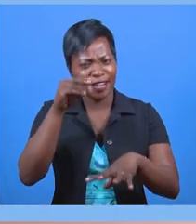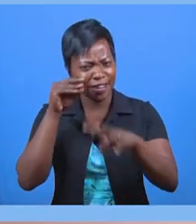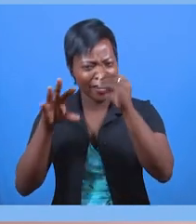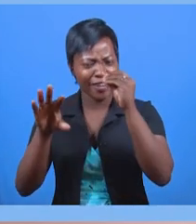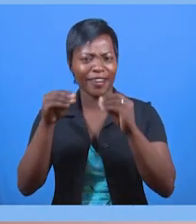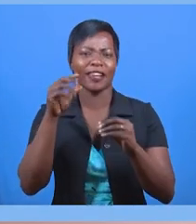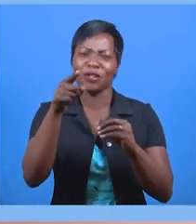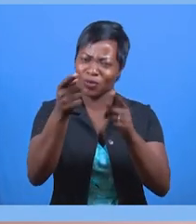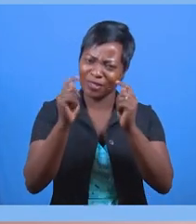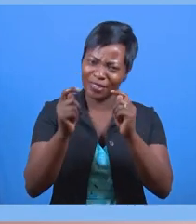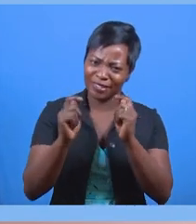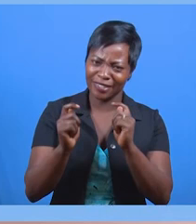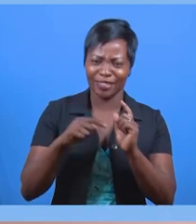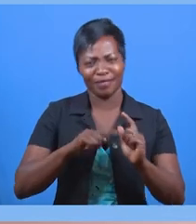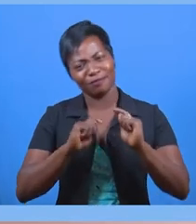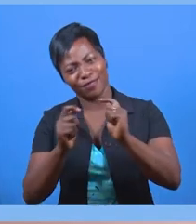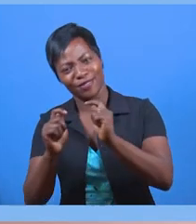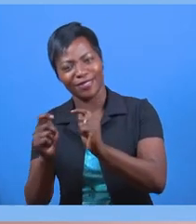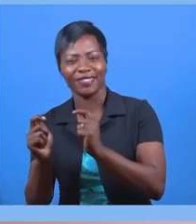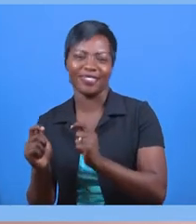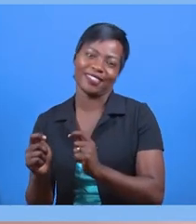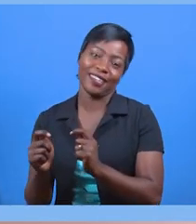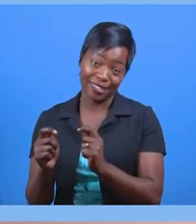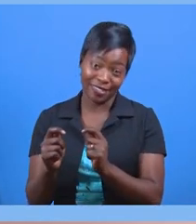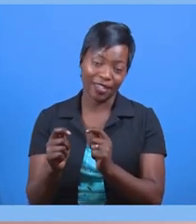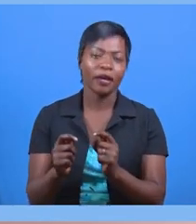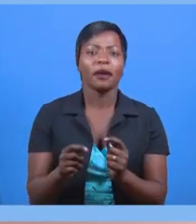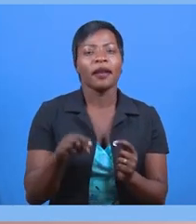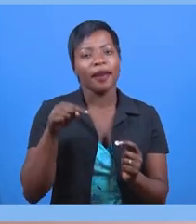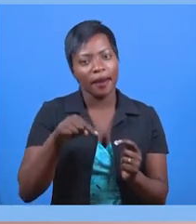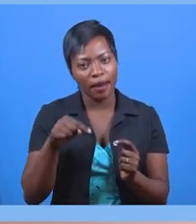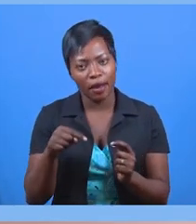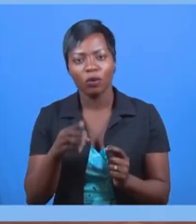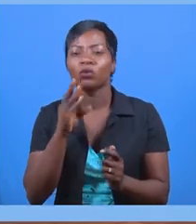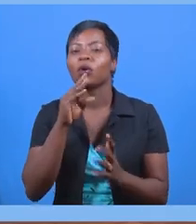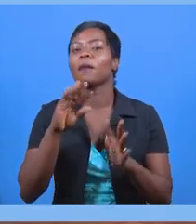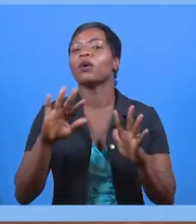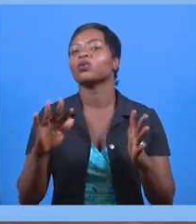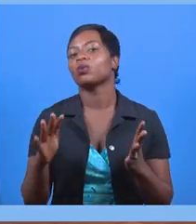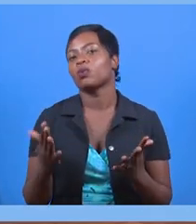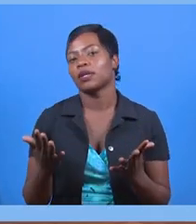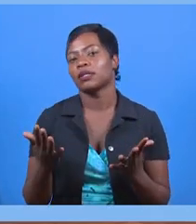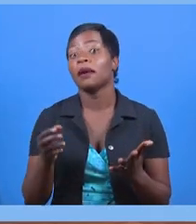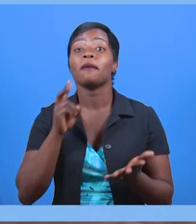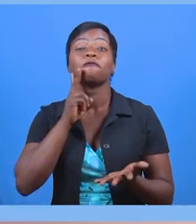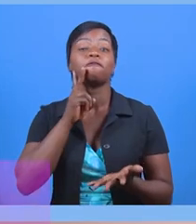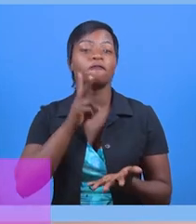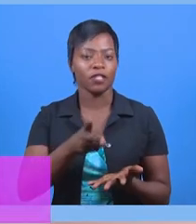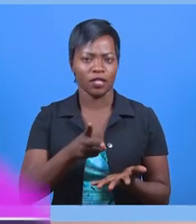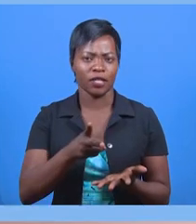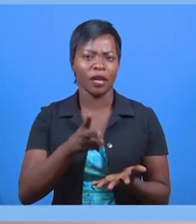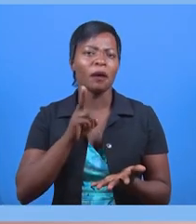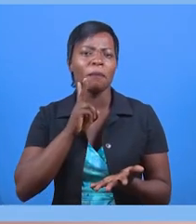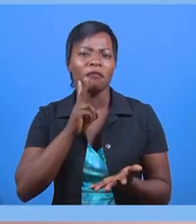ziza saka wanda kufakwatiri. Nyaya ya tiri kutawura pana pana astiri kutawura nyaya uyenzi. Astaka wanda paseri petsumo yede